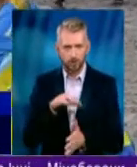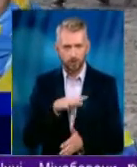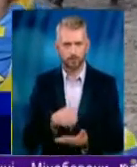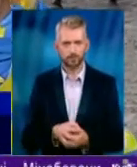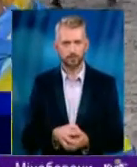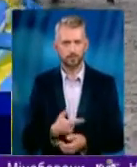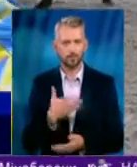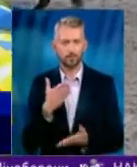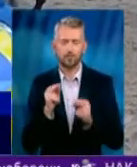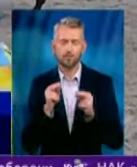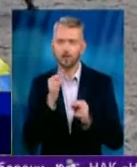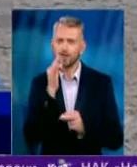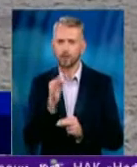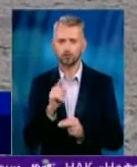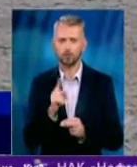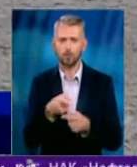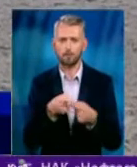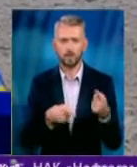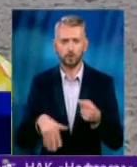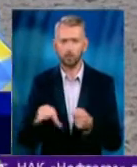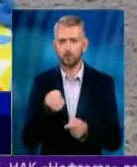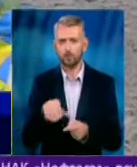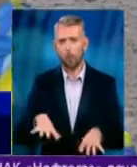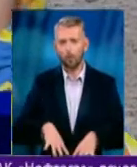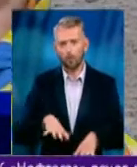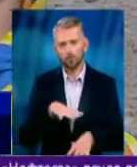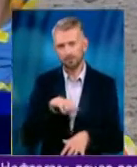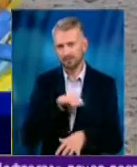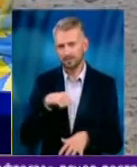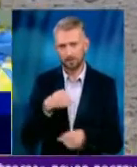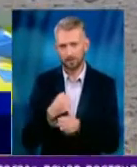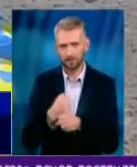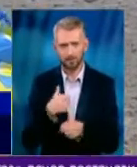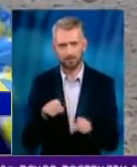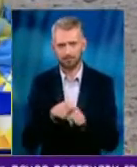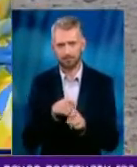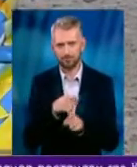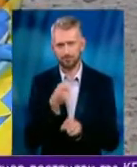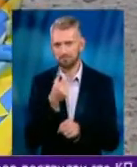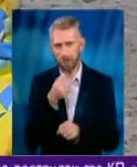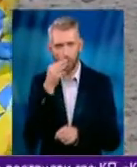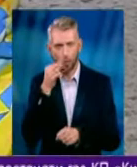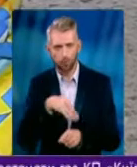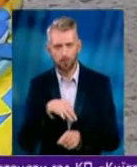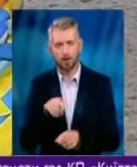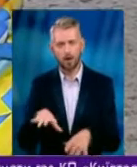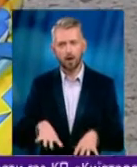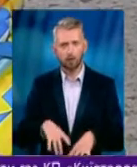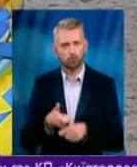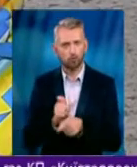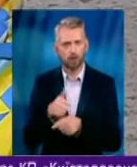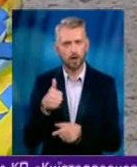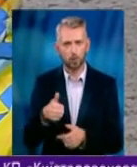Я чесно скажу, що половину всього він зробив сам, так як я ще не такий опитний, і він конь дуже